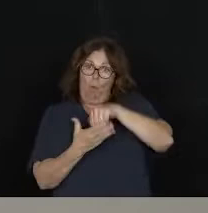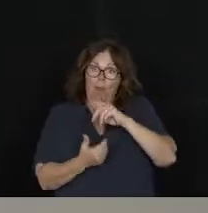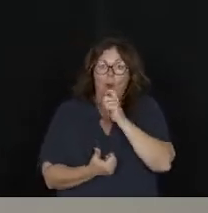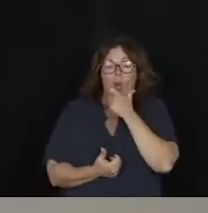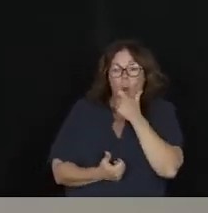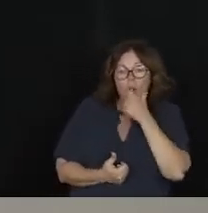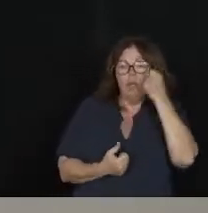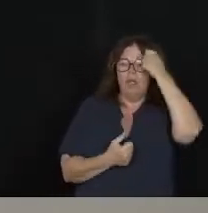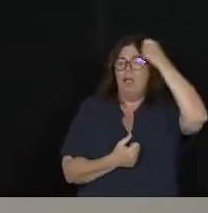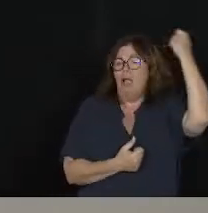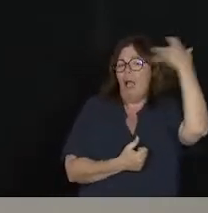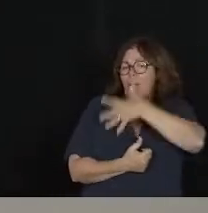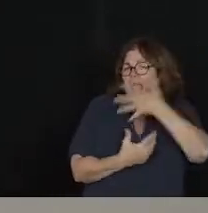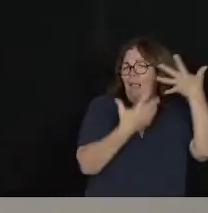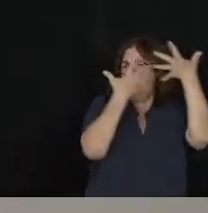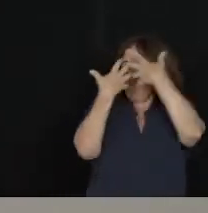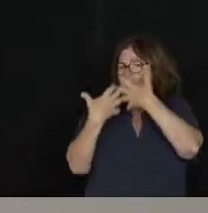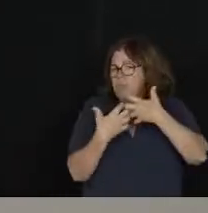les États-Unis,